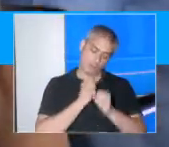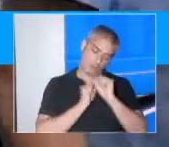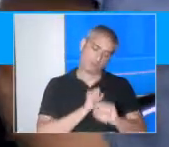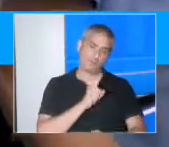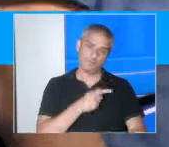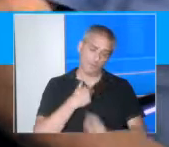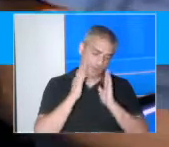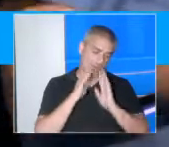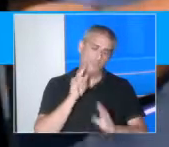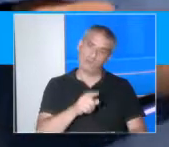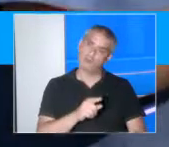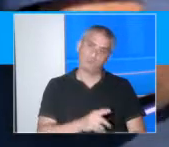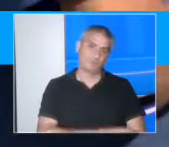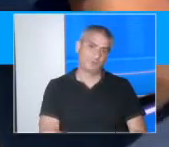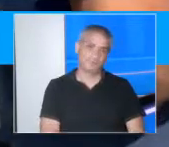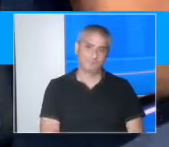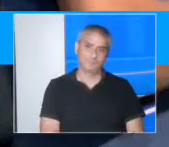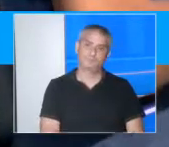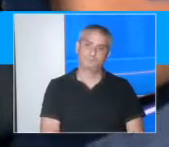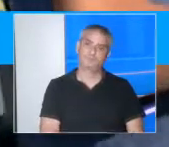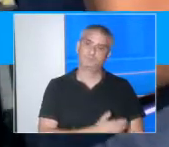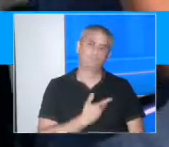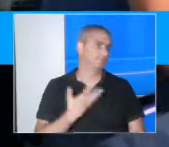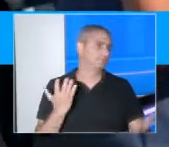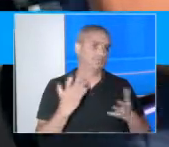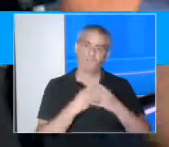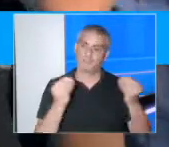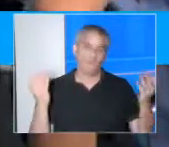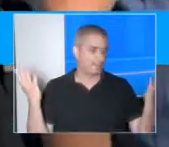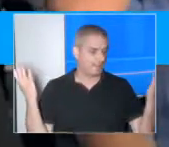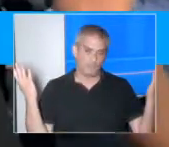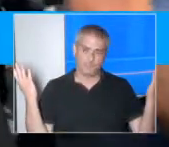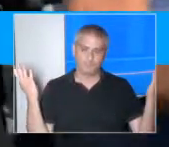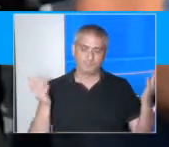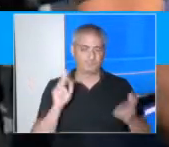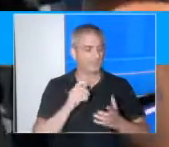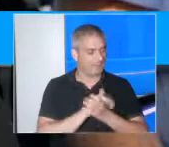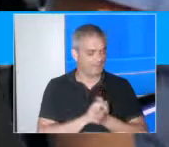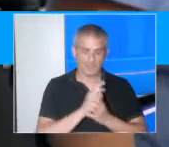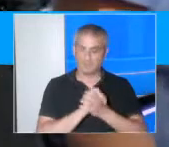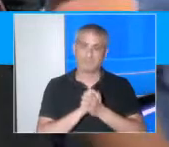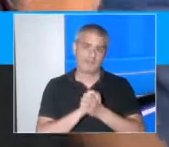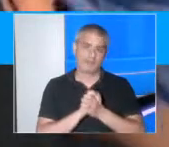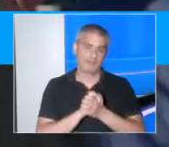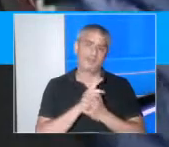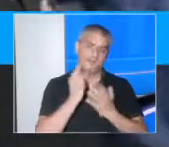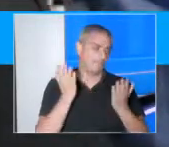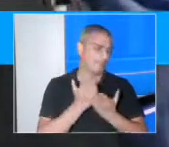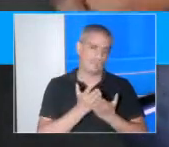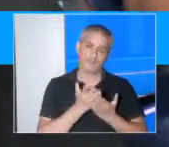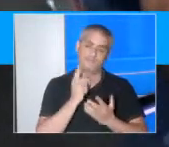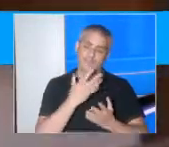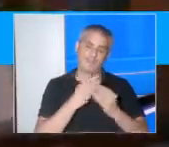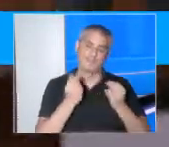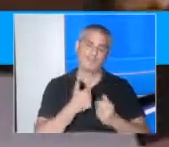בו, האמנו בו, כן. ואיבדנו גם חבר, גם ידיד, אבל מנגב איבד גם